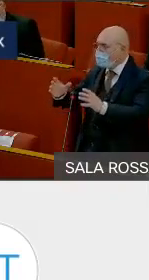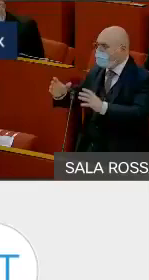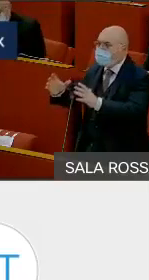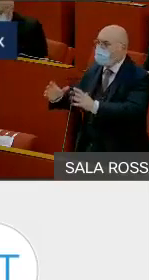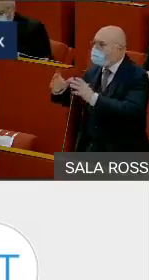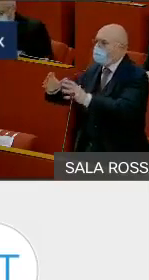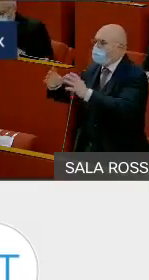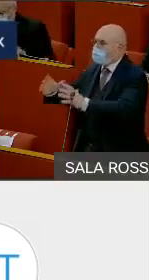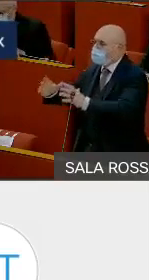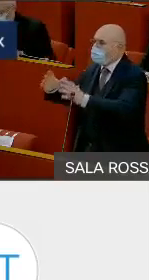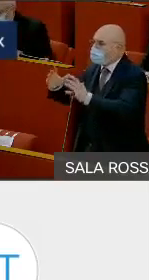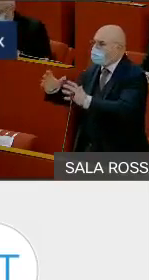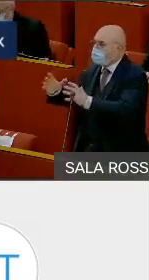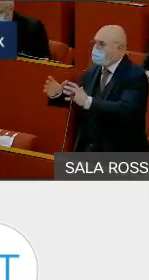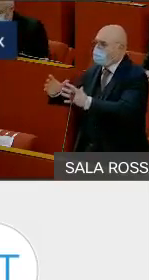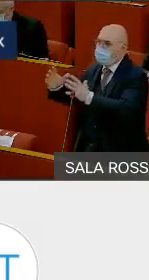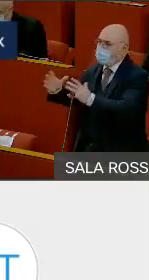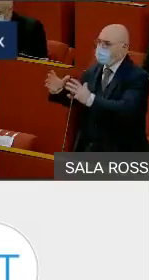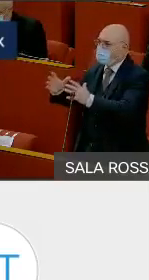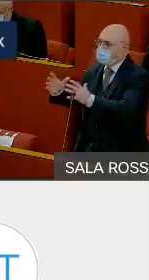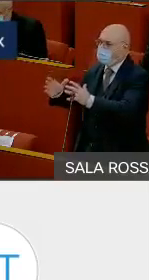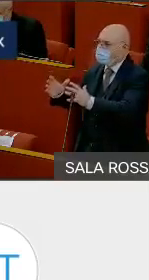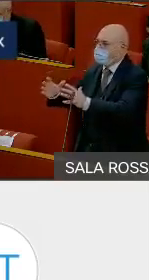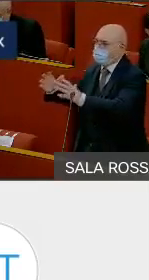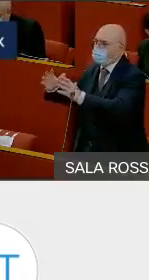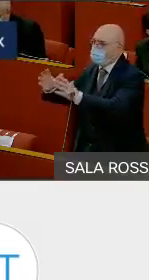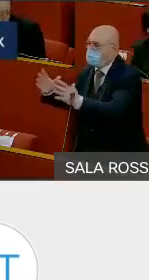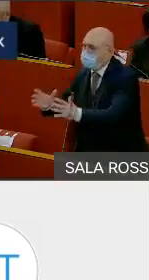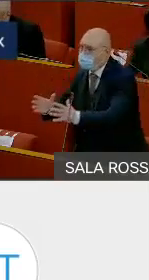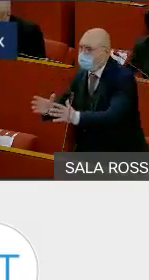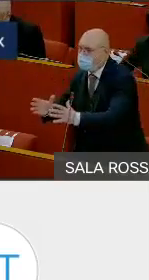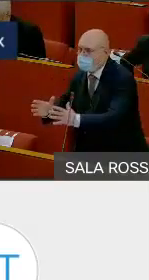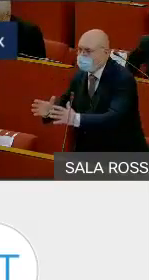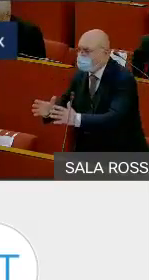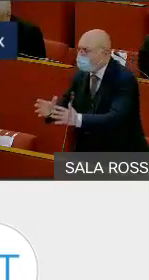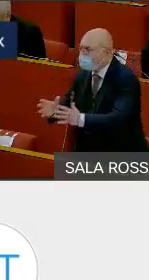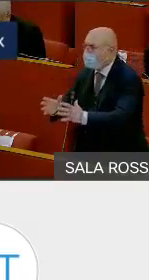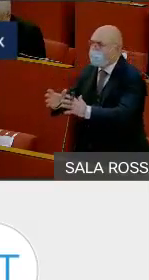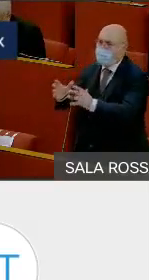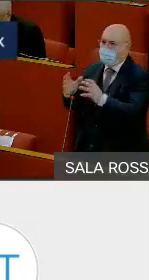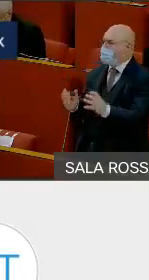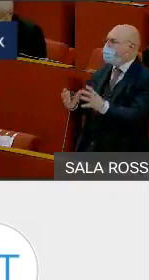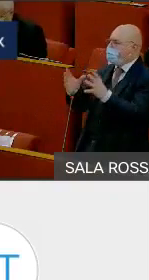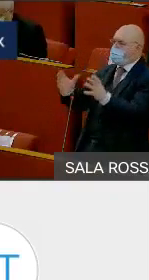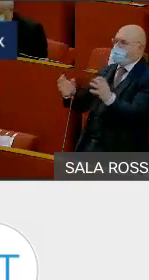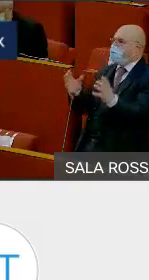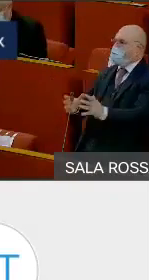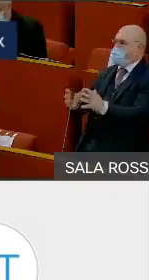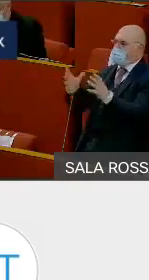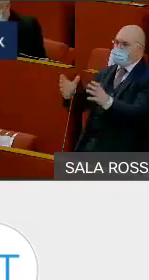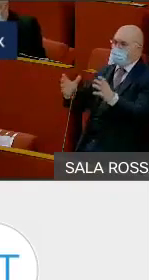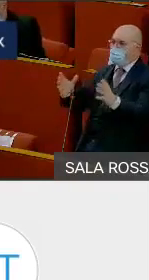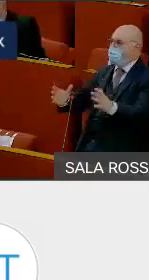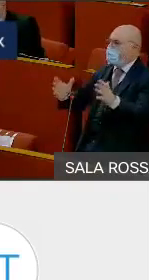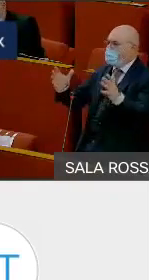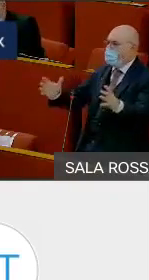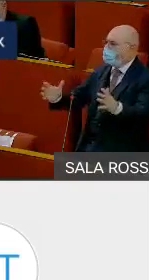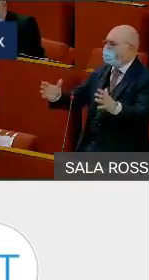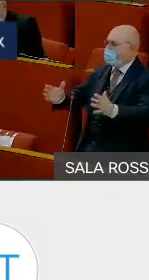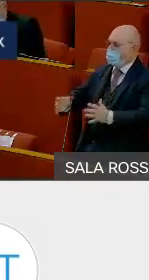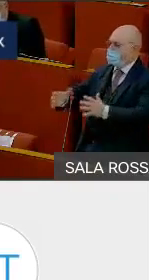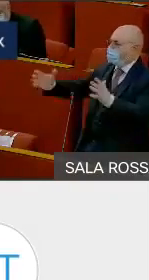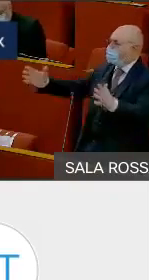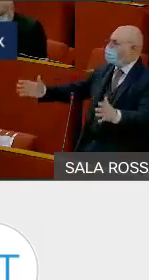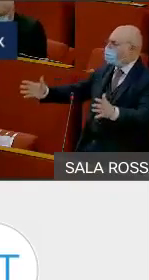dice che i parcheggi per ps eye non possono essere estesi più di 100 metri quadrati perché se tu fai un'attività agricola